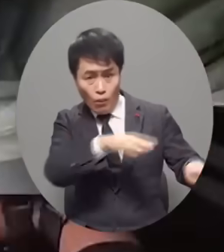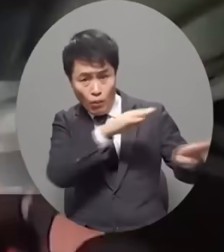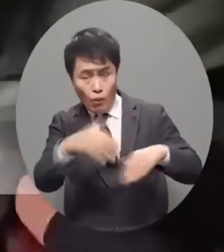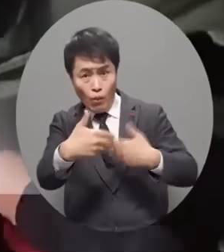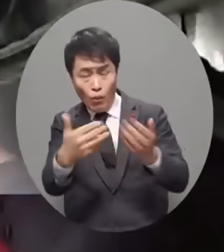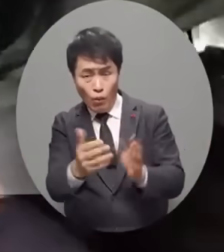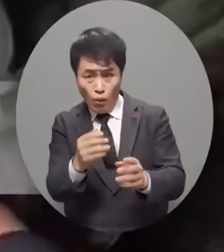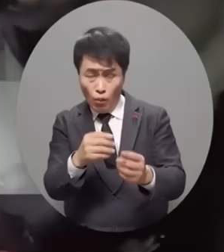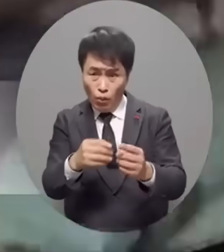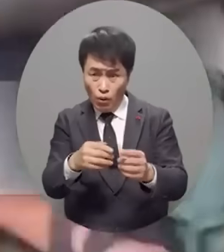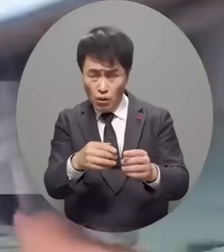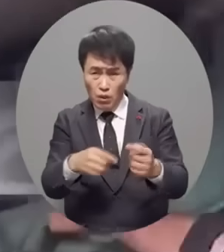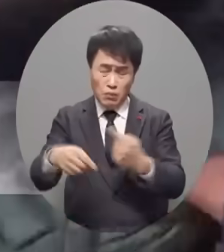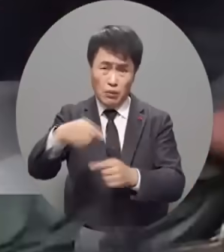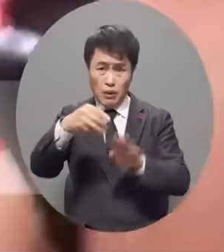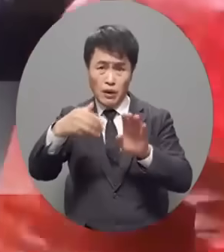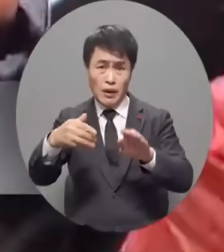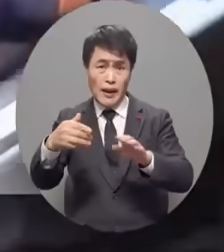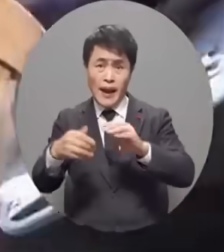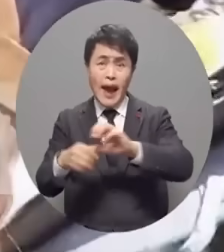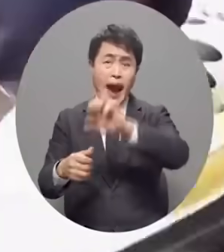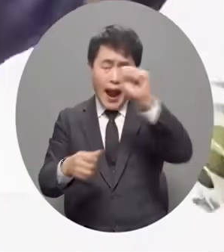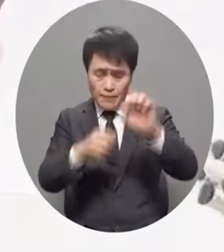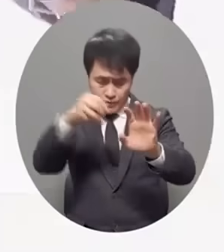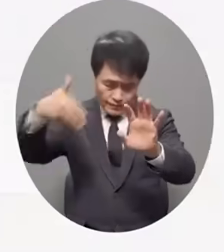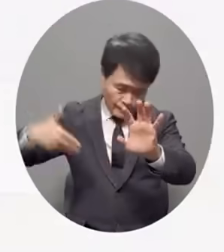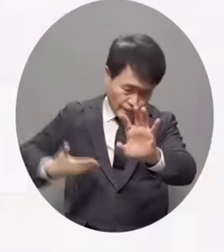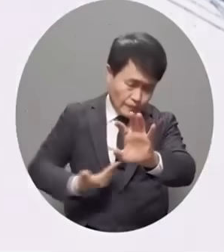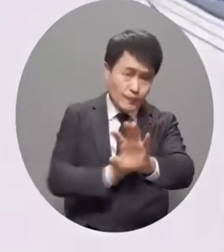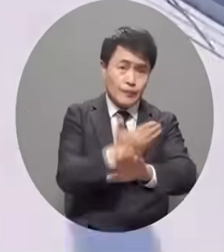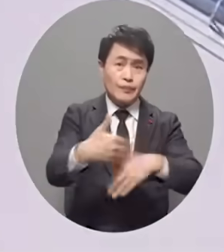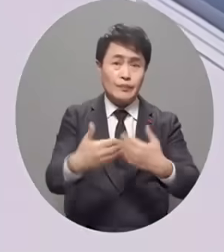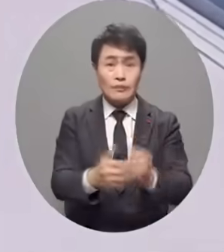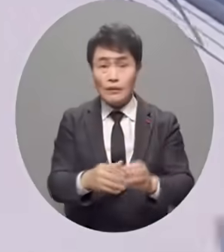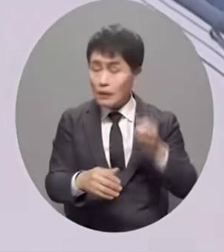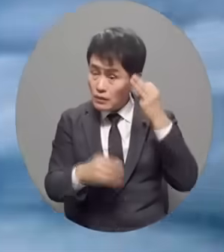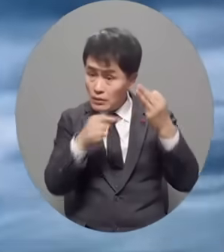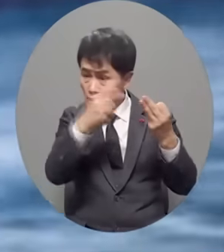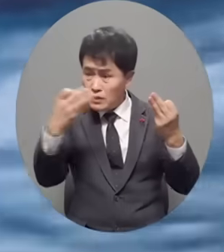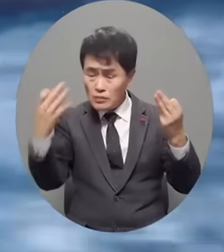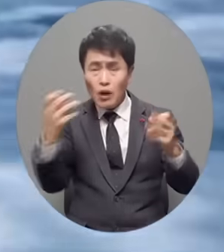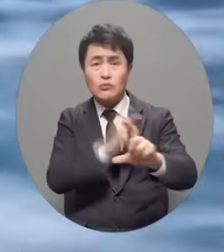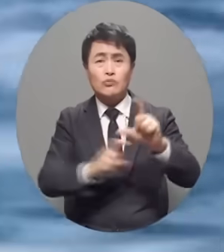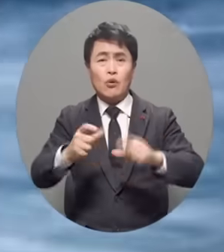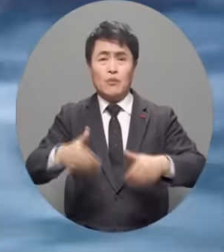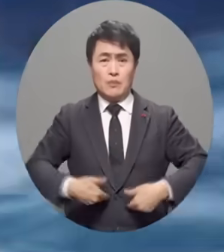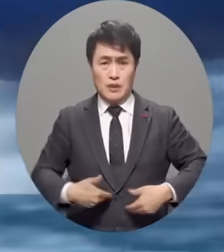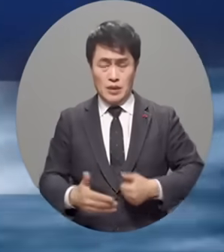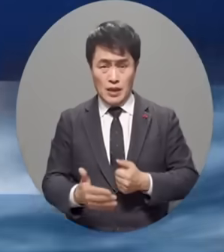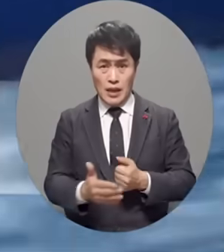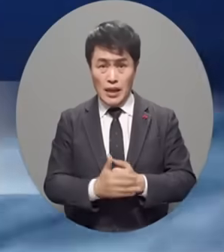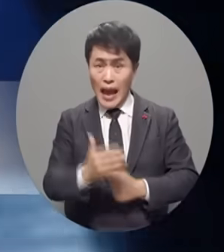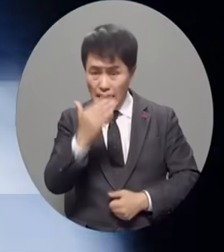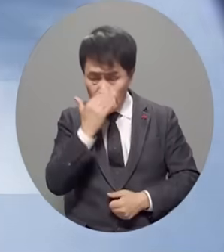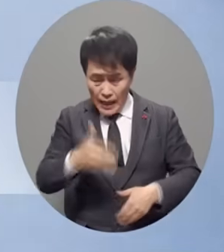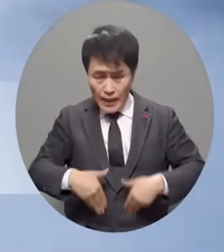남단으로 돌아갈 경우 항해 기간은 약 10일에서 14일 정도 추가됩니다. 또 이스라엘 최남단의 에일랏 항구는